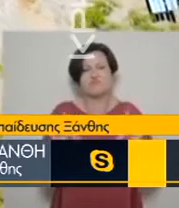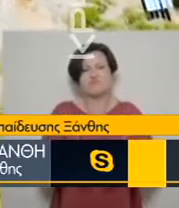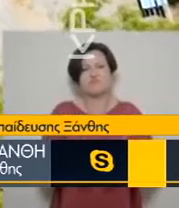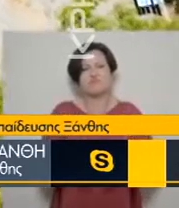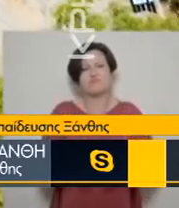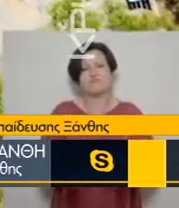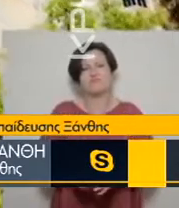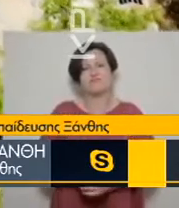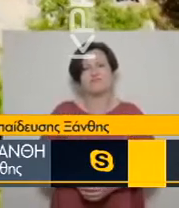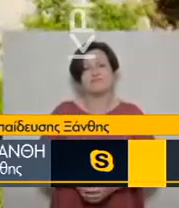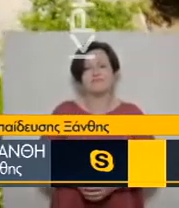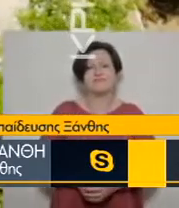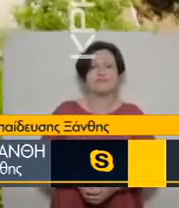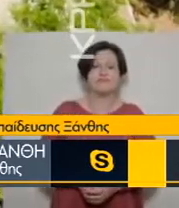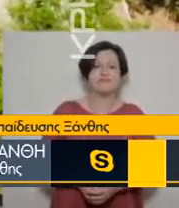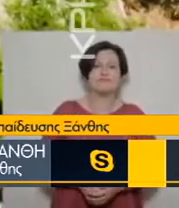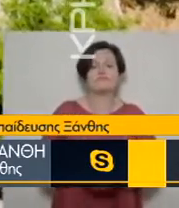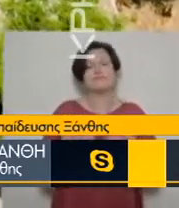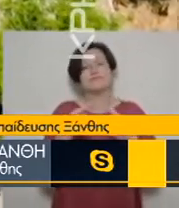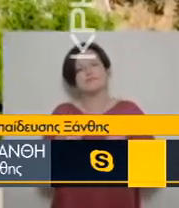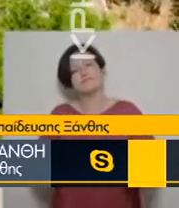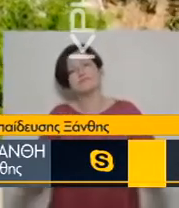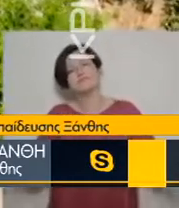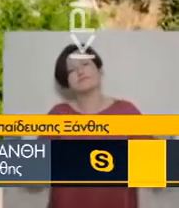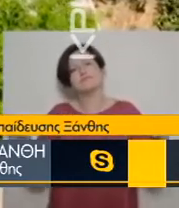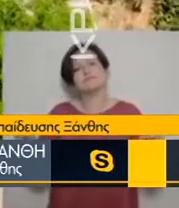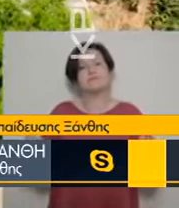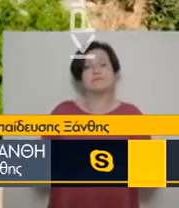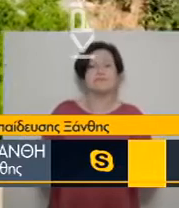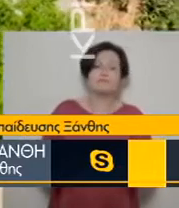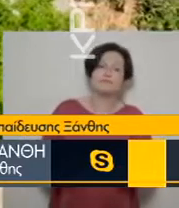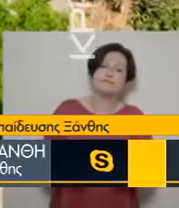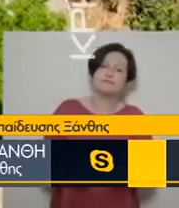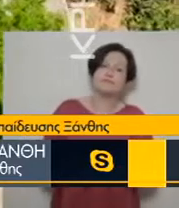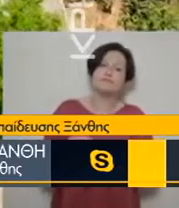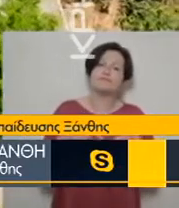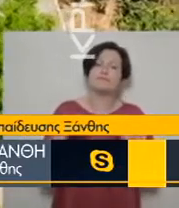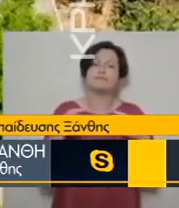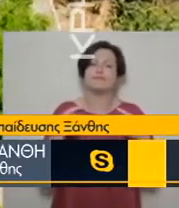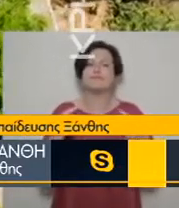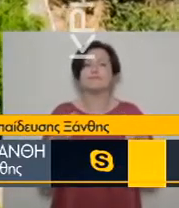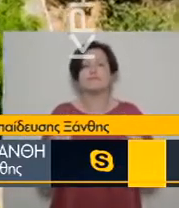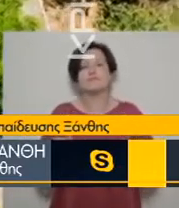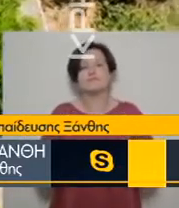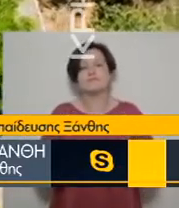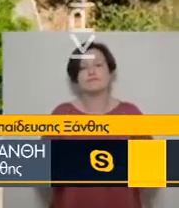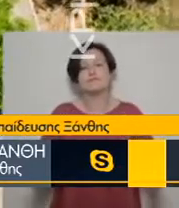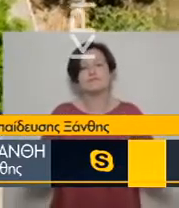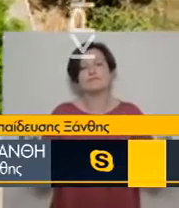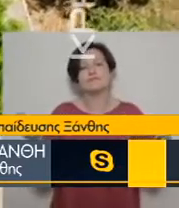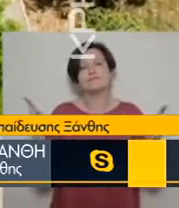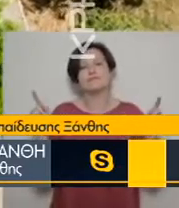σε κουτάκια, σε κομμάτια-κομμάτια, πώς θα γίνει, και στο τέλος είχε αυτό το αποτέλεσμα όσο αφορά τη ζωγραφική.